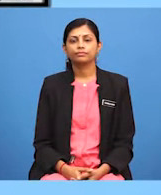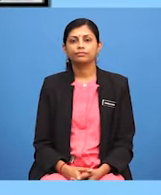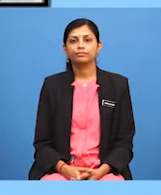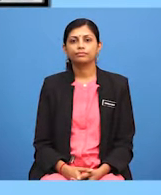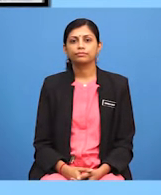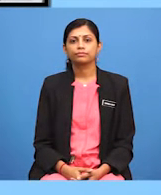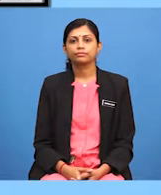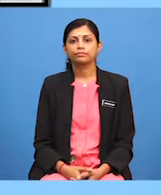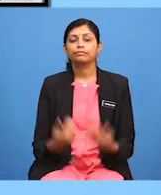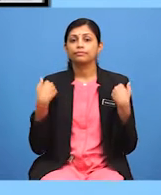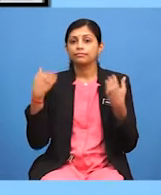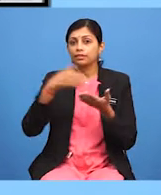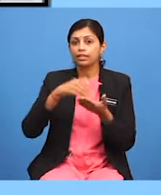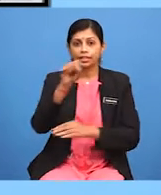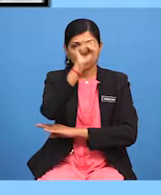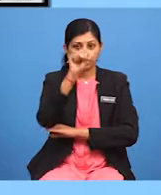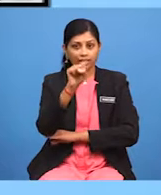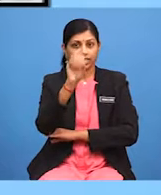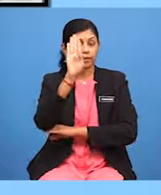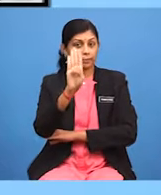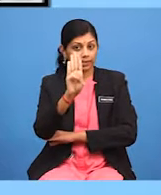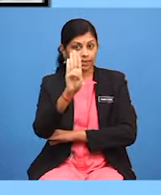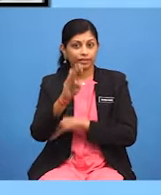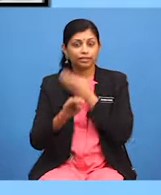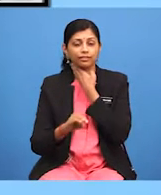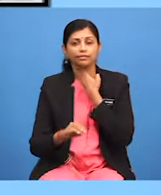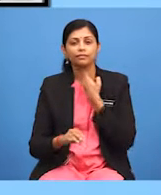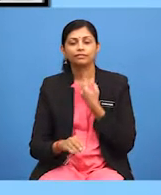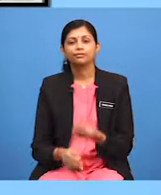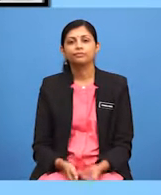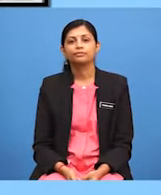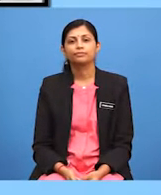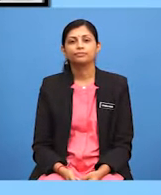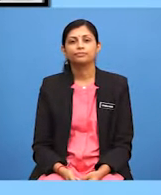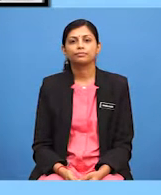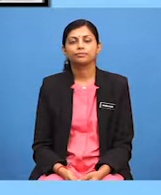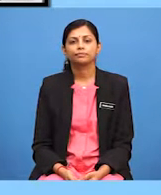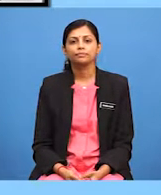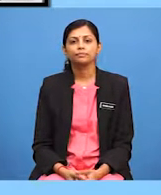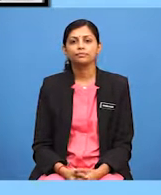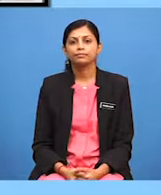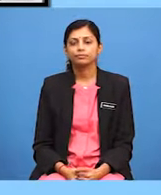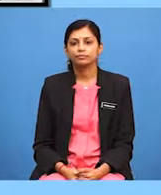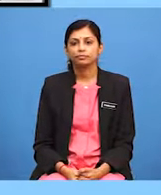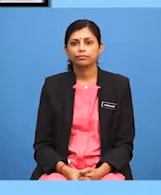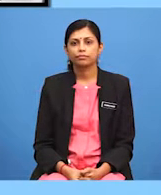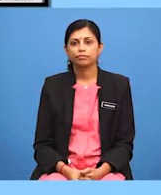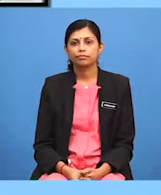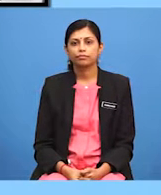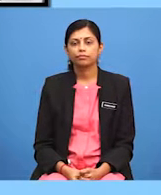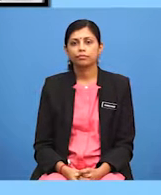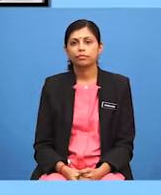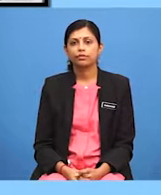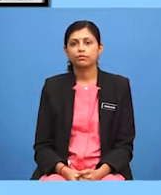Gambar menunjukkan sebuah lift di KLCC. Lift tersebut mengangkat suatu